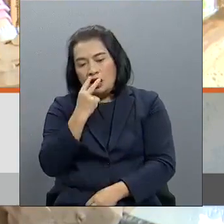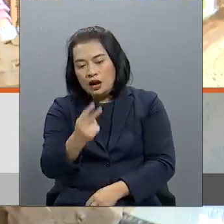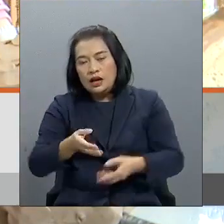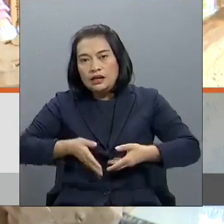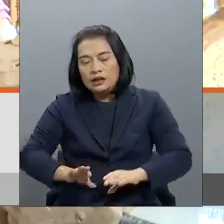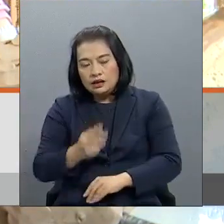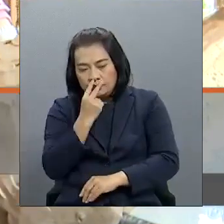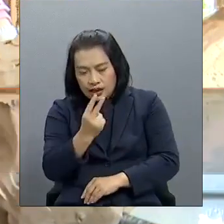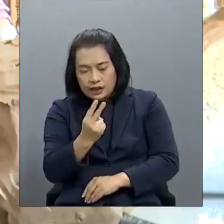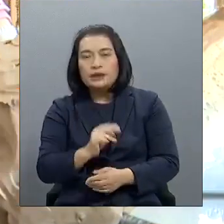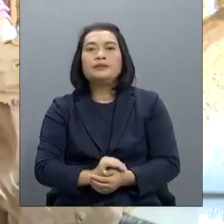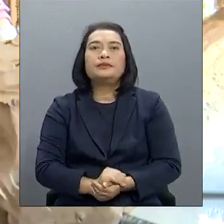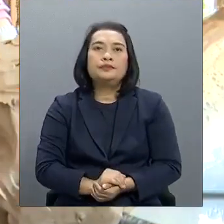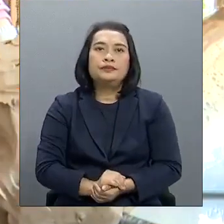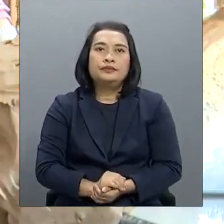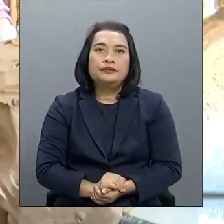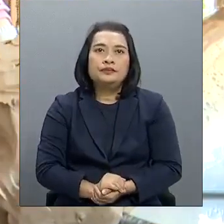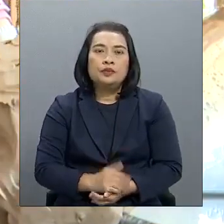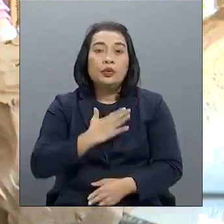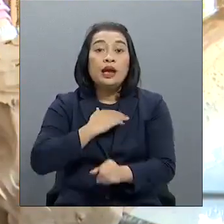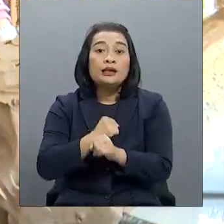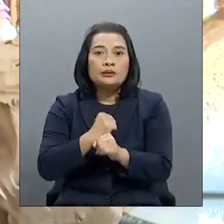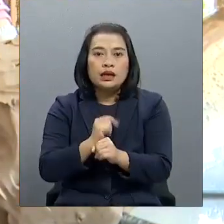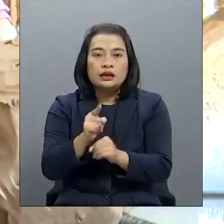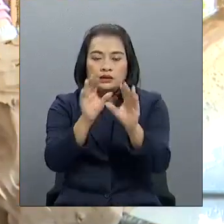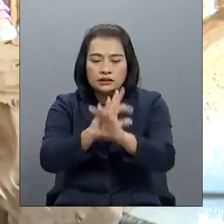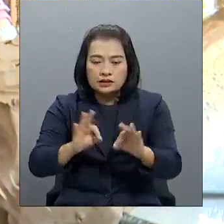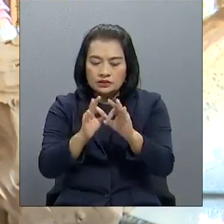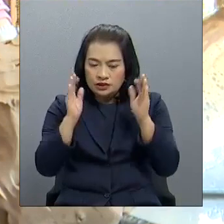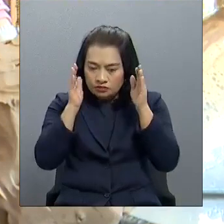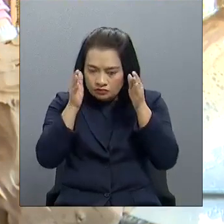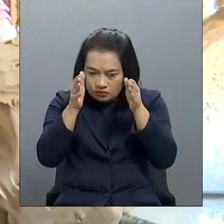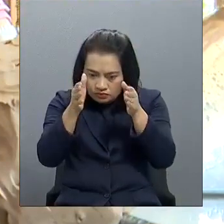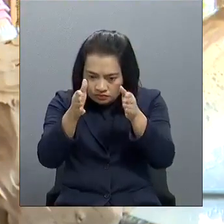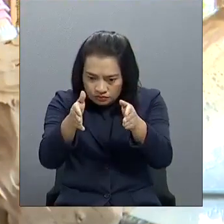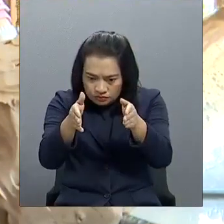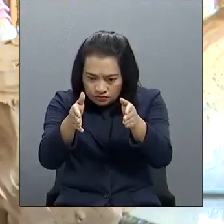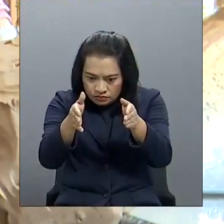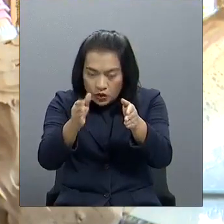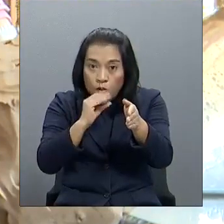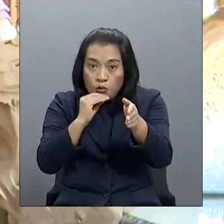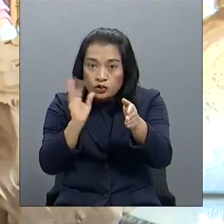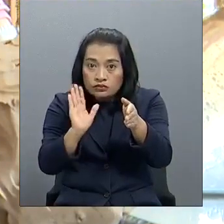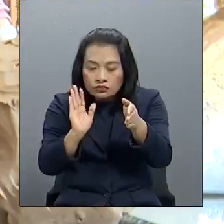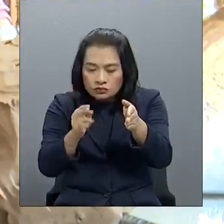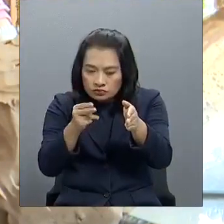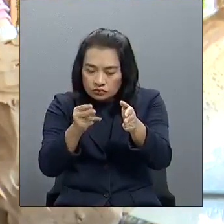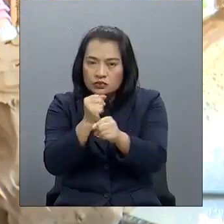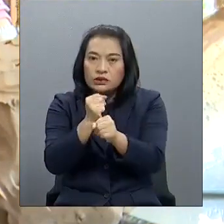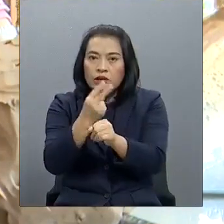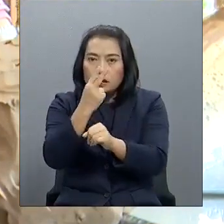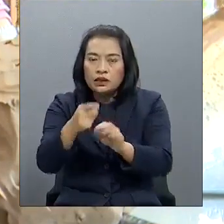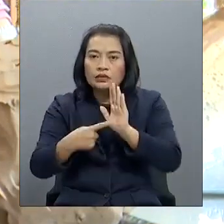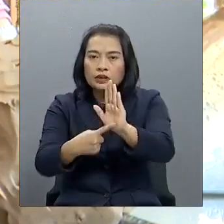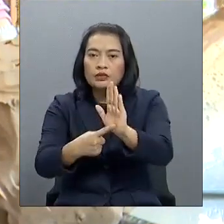ล่ะค่ะซึ่งพี่เอกเนี่ยบอกว่าเวลาทำงานแน่นอนต้องใช้สมาธินะคะก็ไม่ได้พูดเยอะหรอกค่ะแต่ว่าทำให้ดูทำให้เห็นก็ไปคล้ายๆกับต